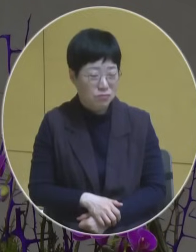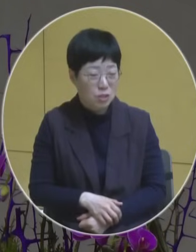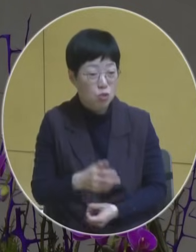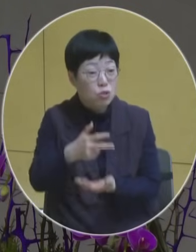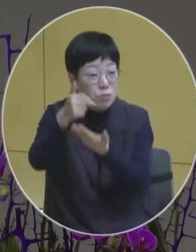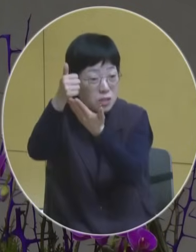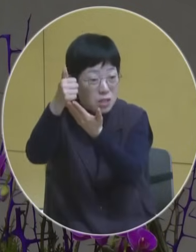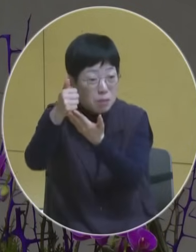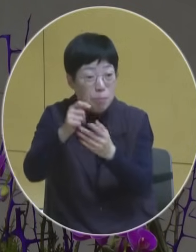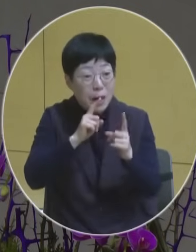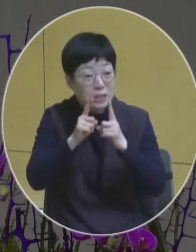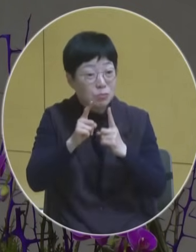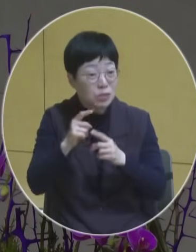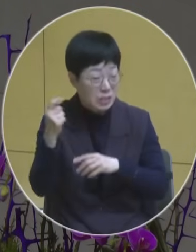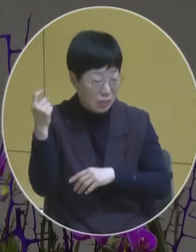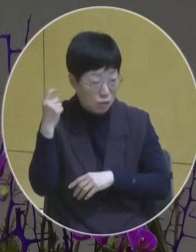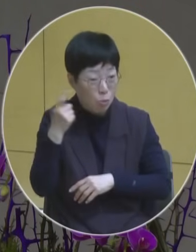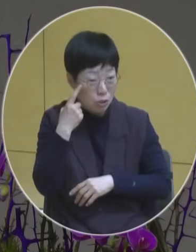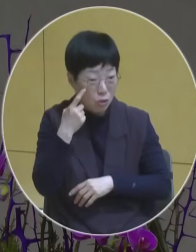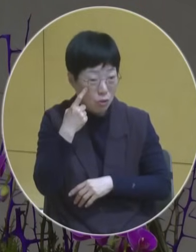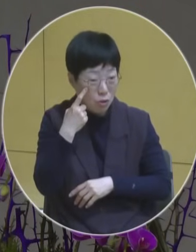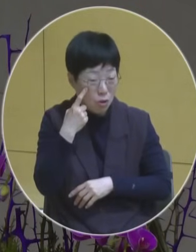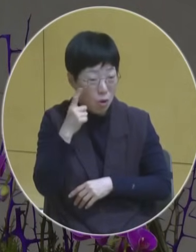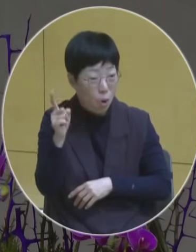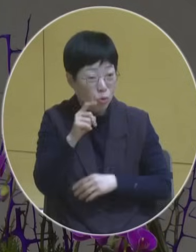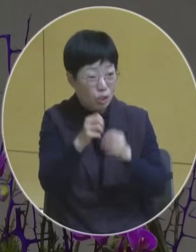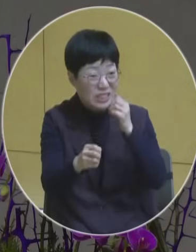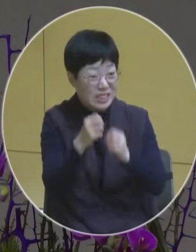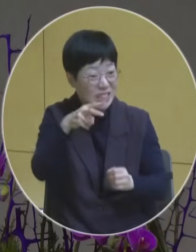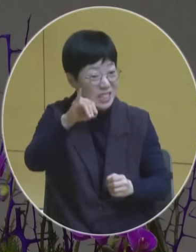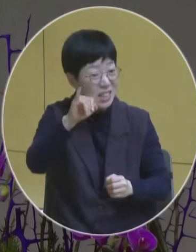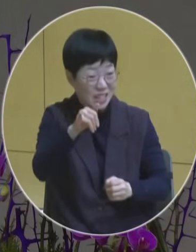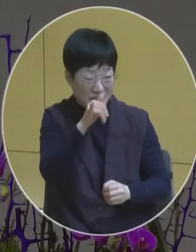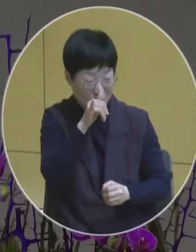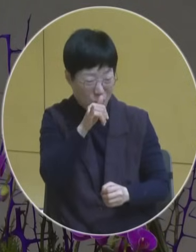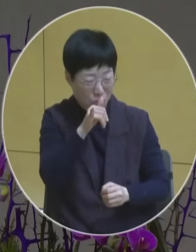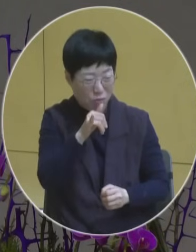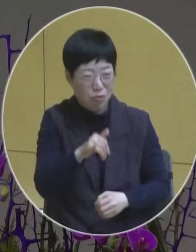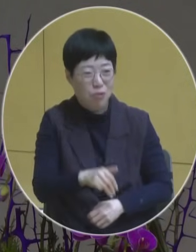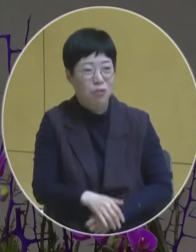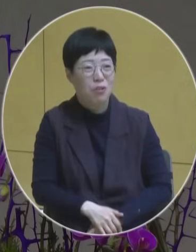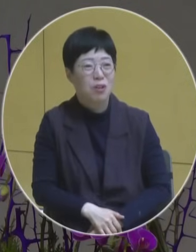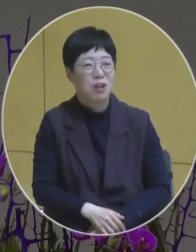그때 주님께서 하시는 말씀을 들어보십시오. 어떤 분 시가 이런 이야기, 시가 있더라고요.